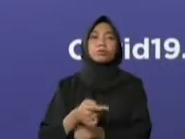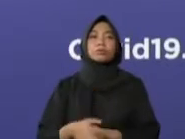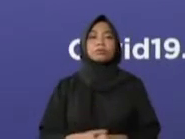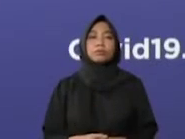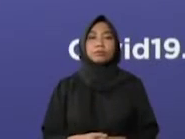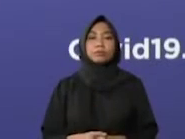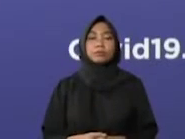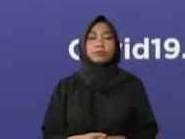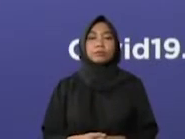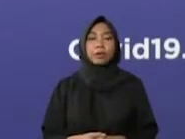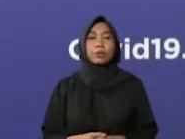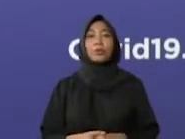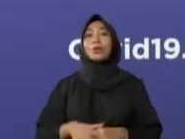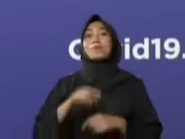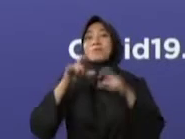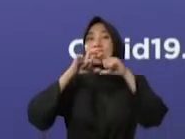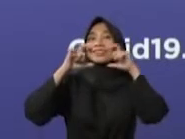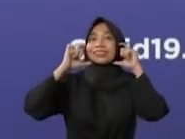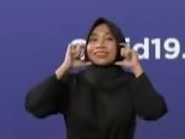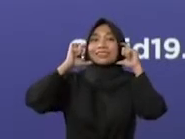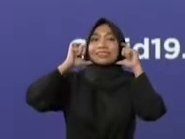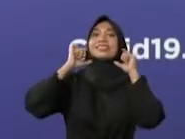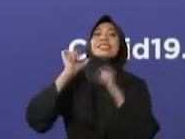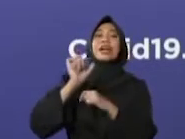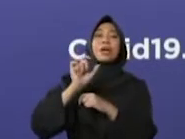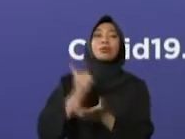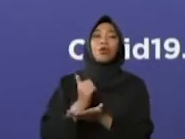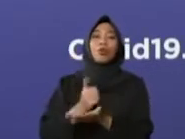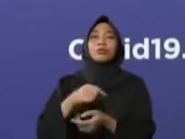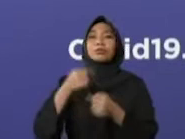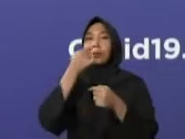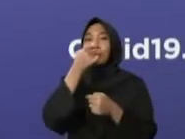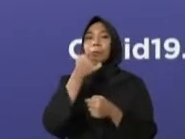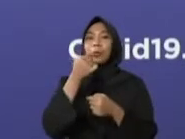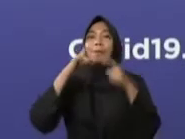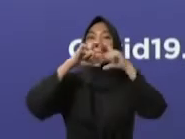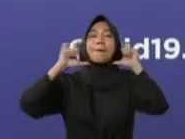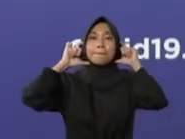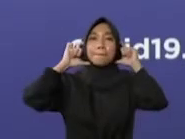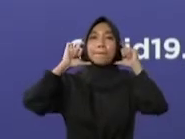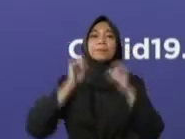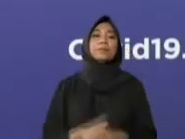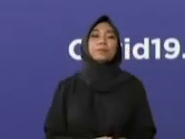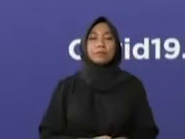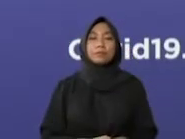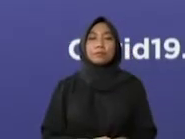masker dengan benar yang bisa menutup saluran pernafasan kita baik hidung dan mulut